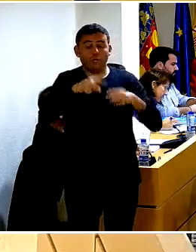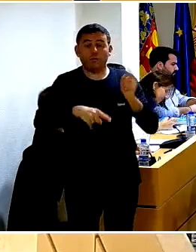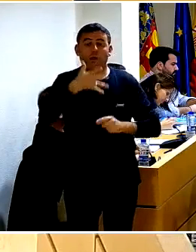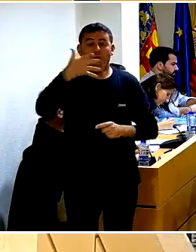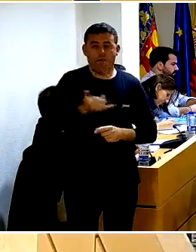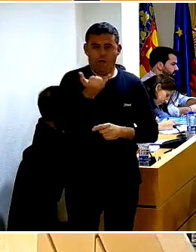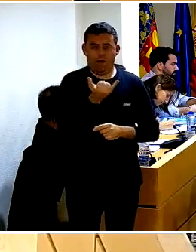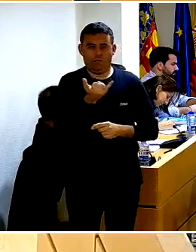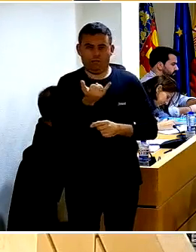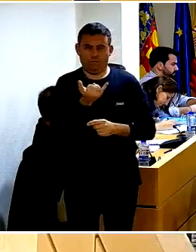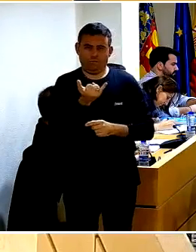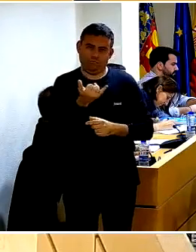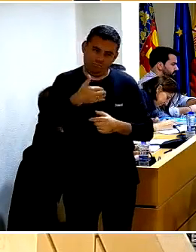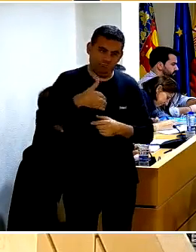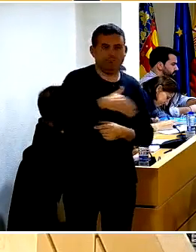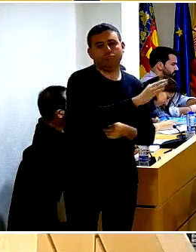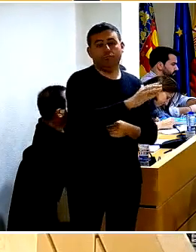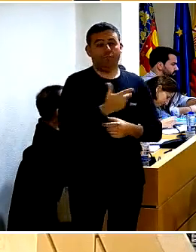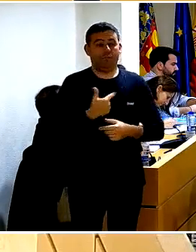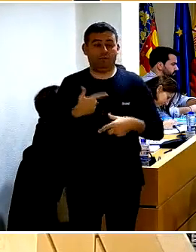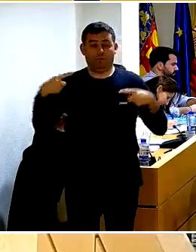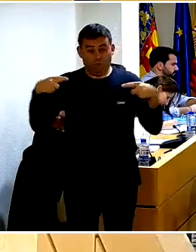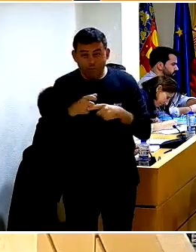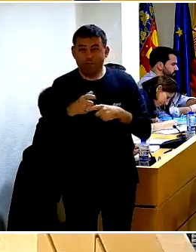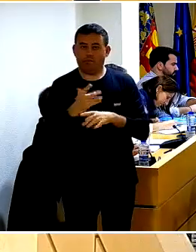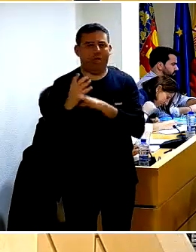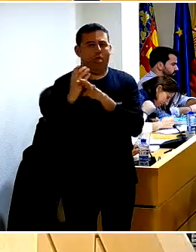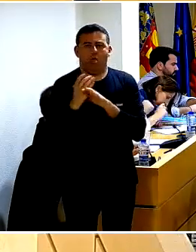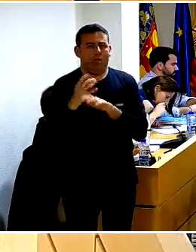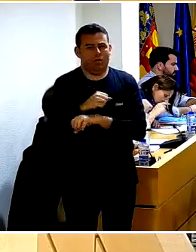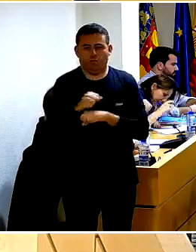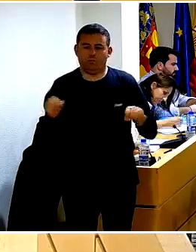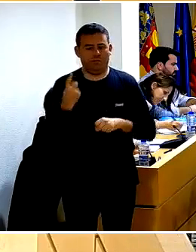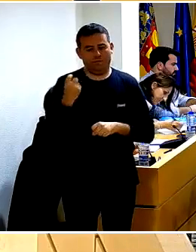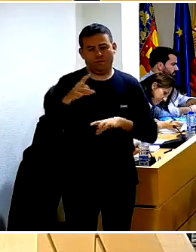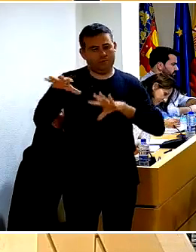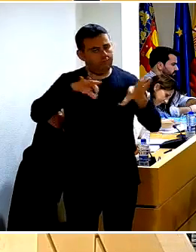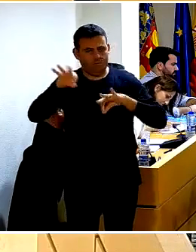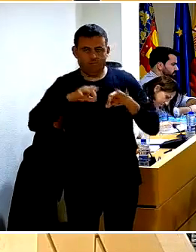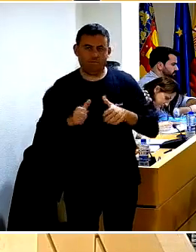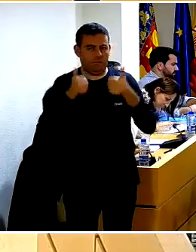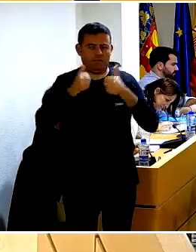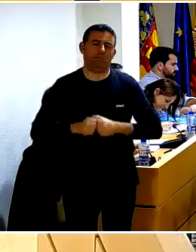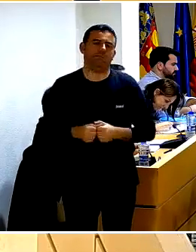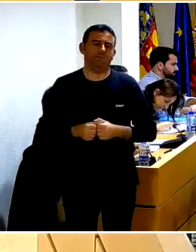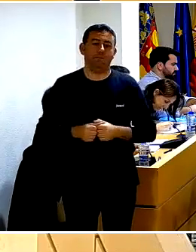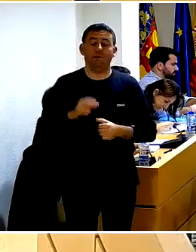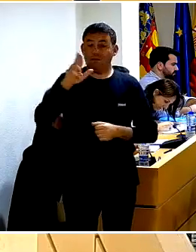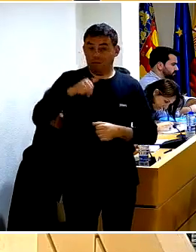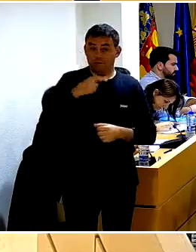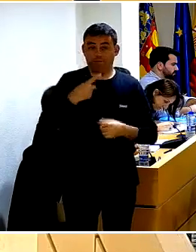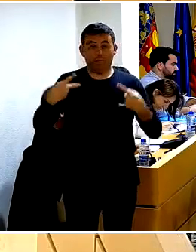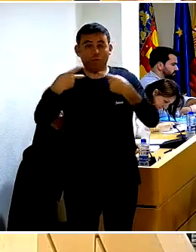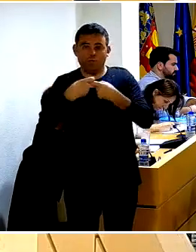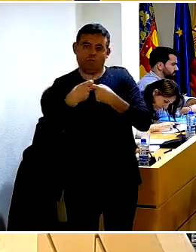pressupost d'increment d'inversions i ampliació de personal es durà a terme amb els impostos congelats des del